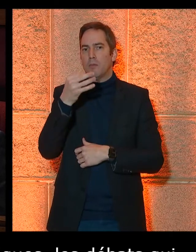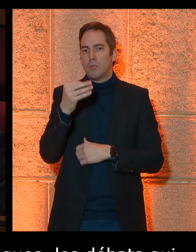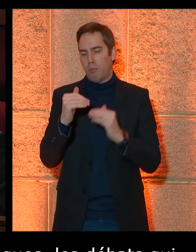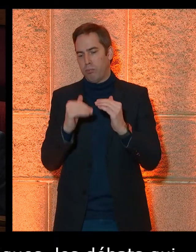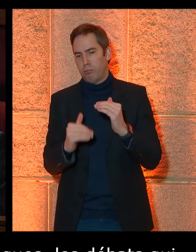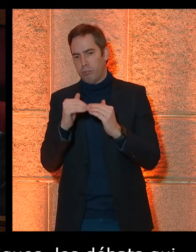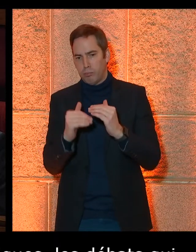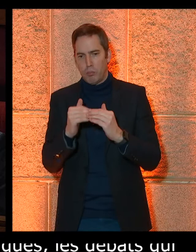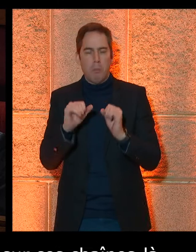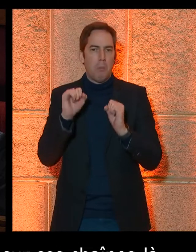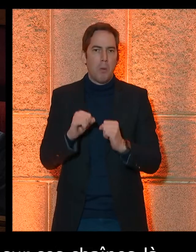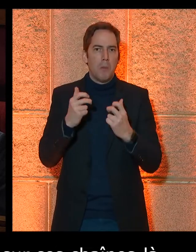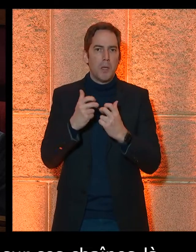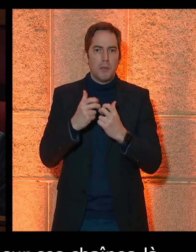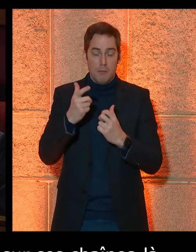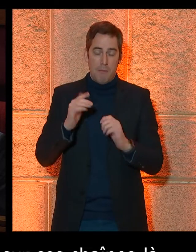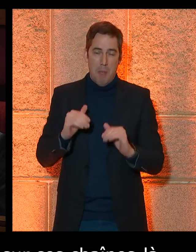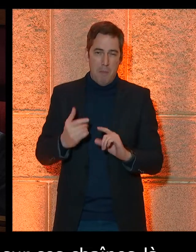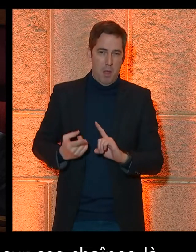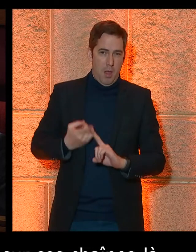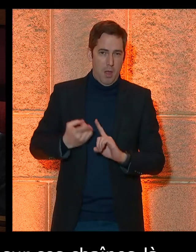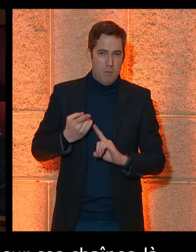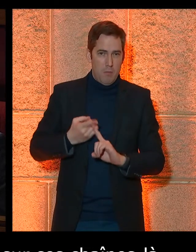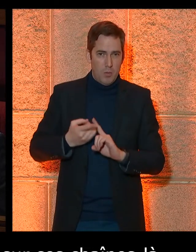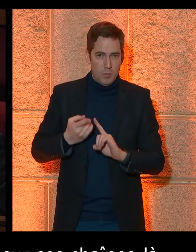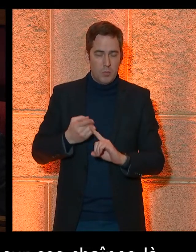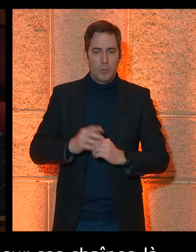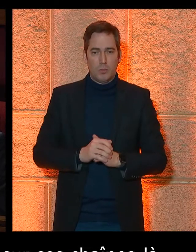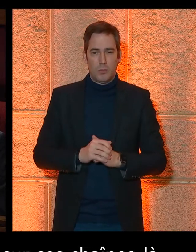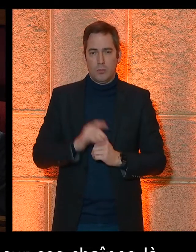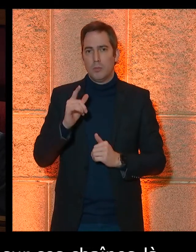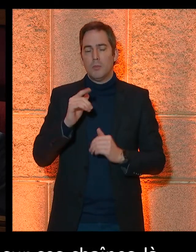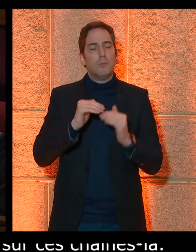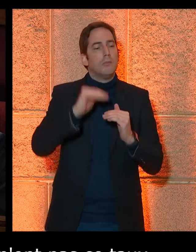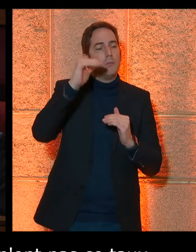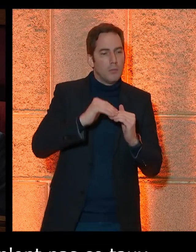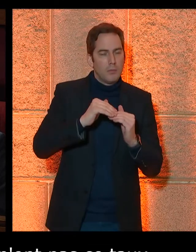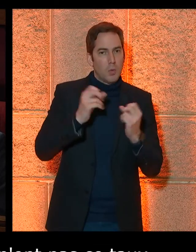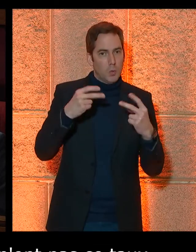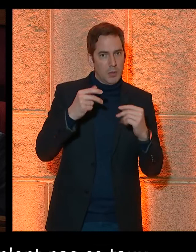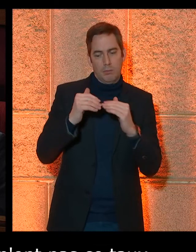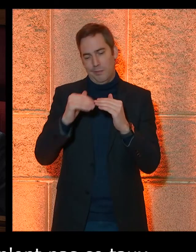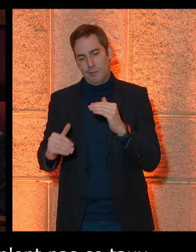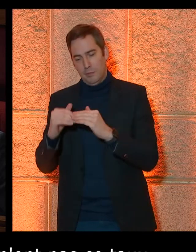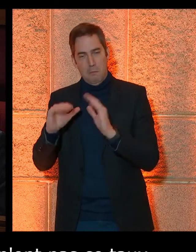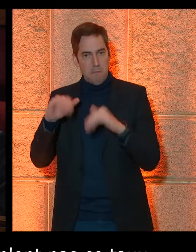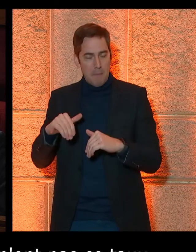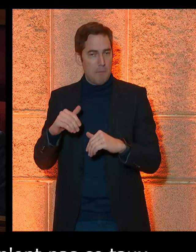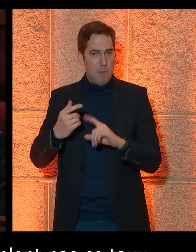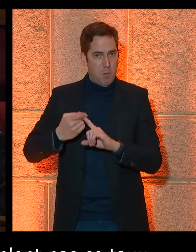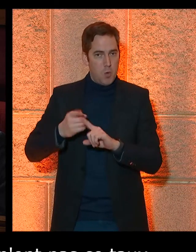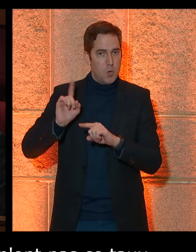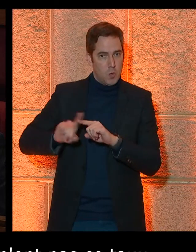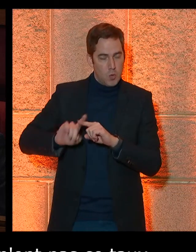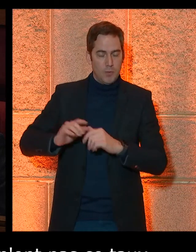100%, mais qui peuvent être d'importance, sont fixés aux autres chaînes qui ont ce taux d'audience moins important. Et